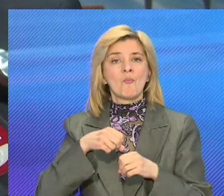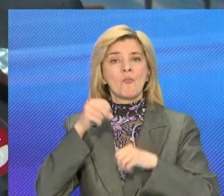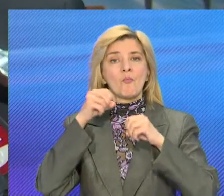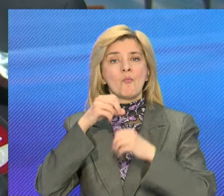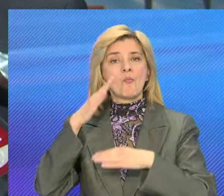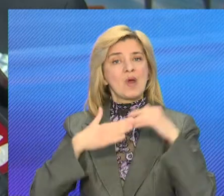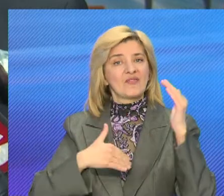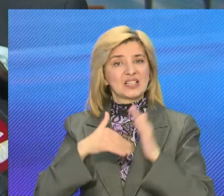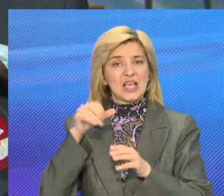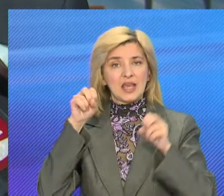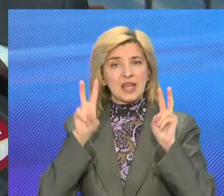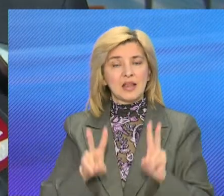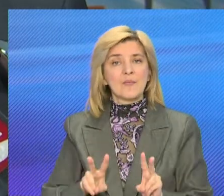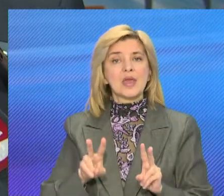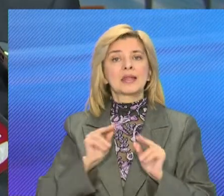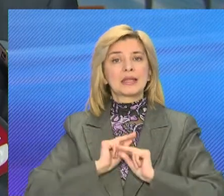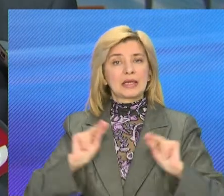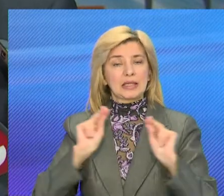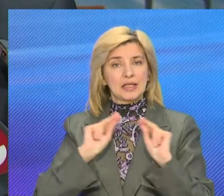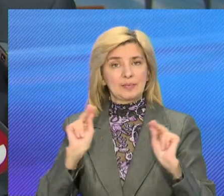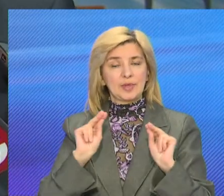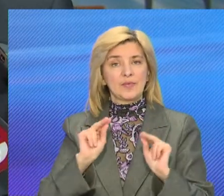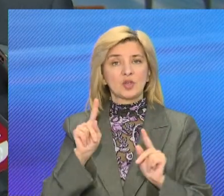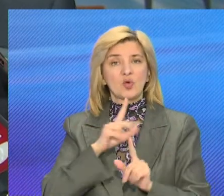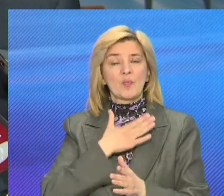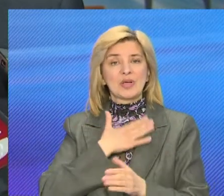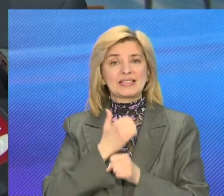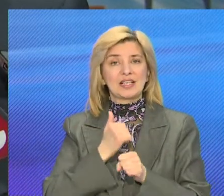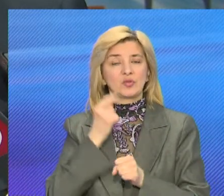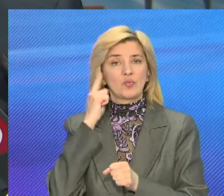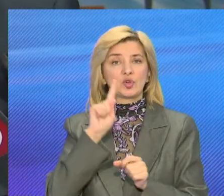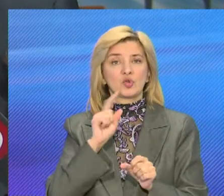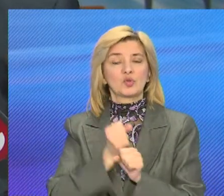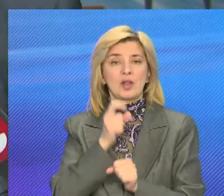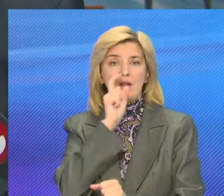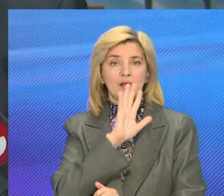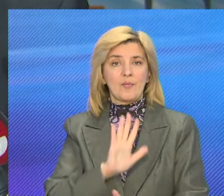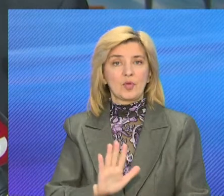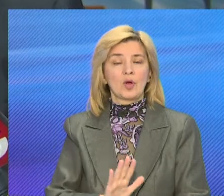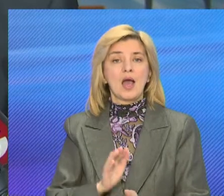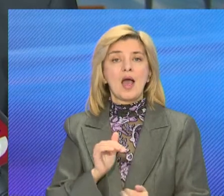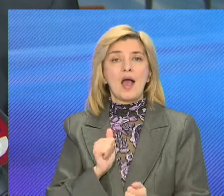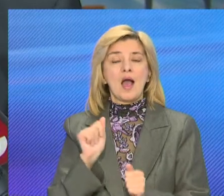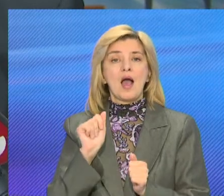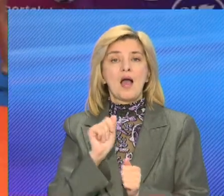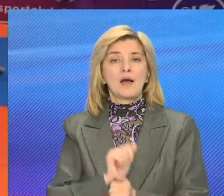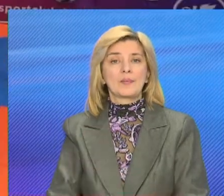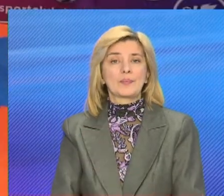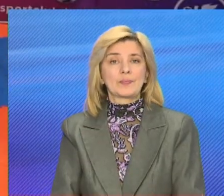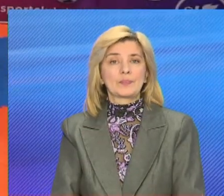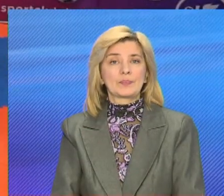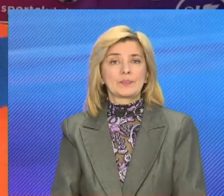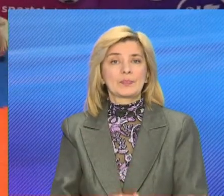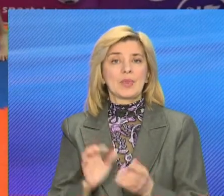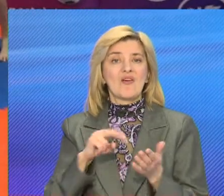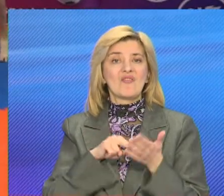профессионалами-тренерами. Вот. То, что мы сделали, я думаю, что сделали неплохо. А дальше больше. У